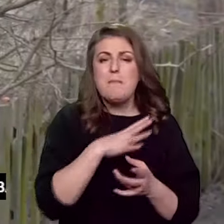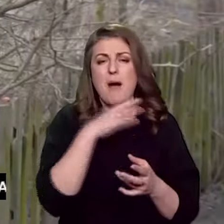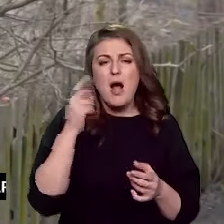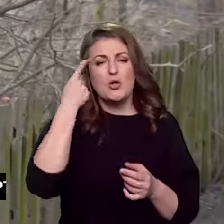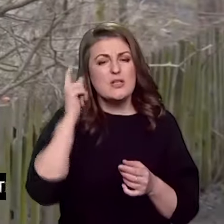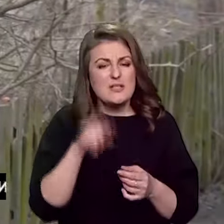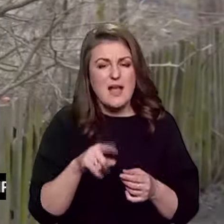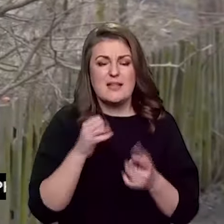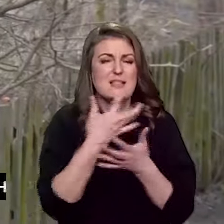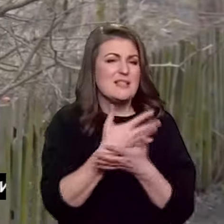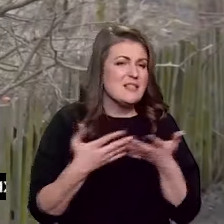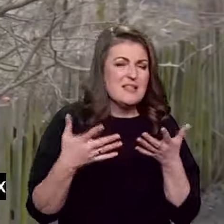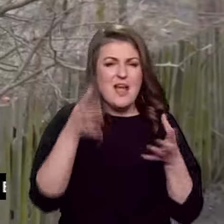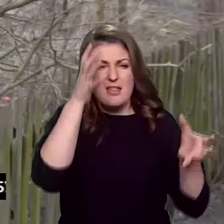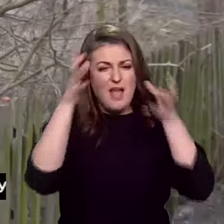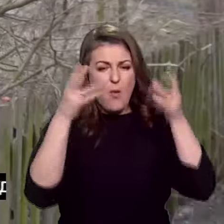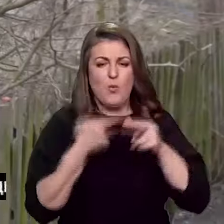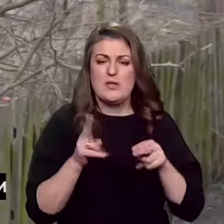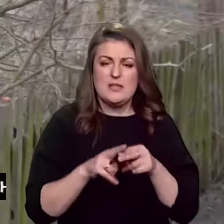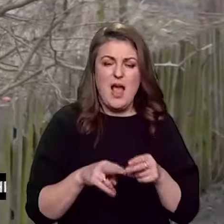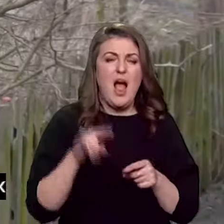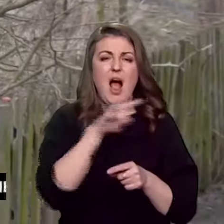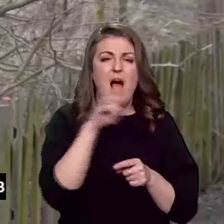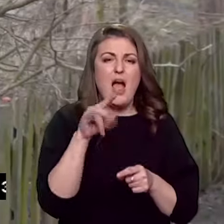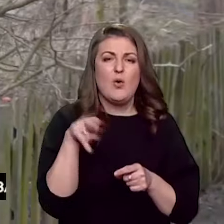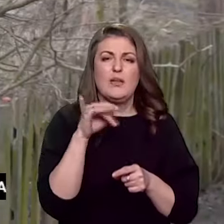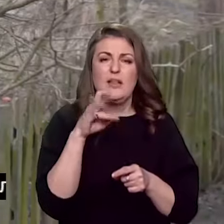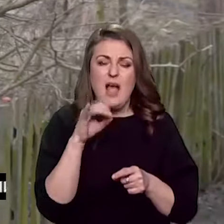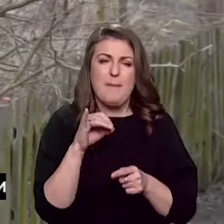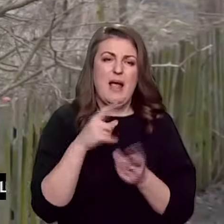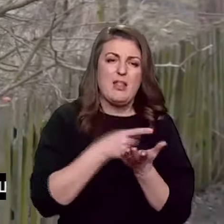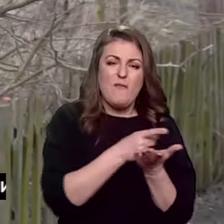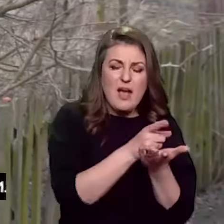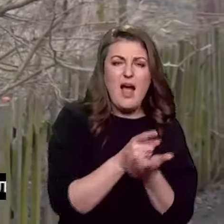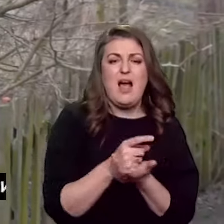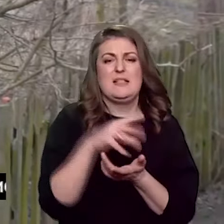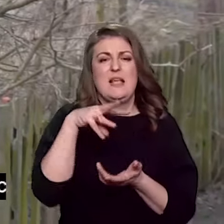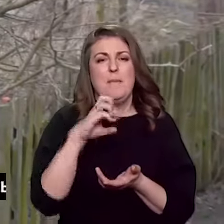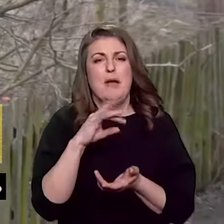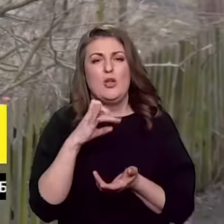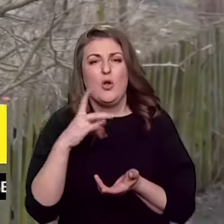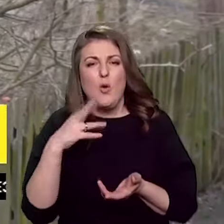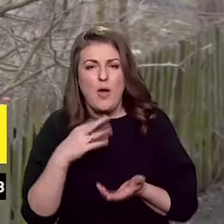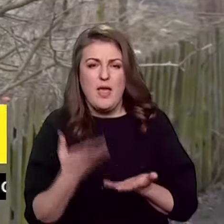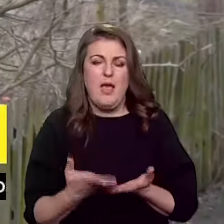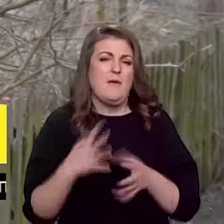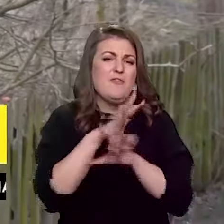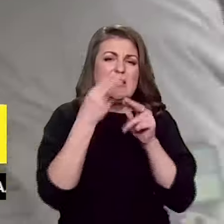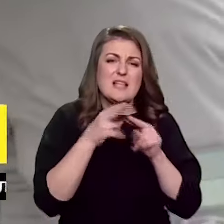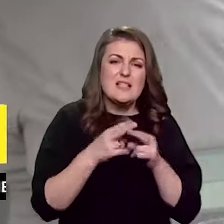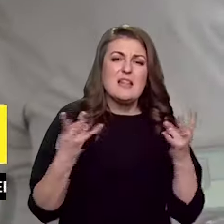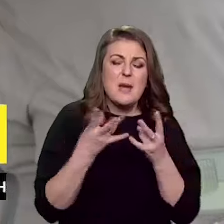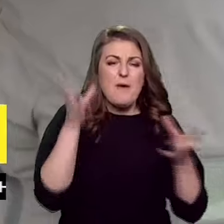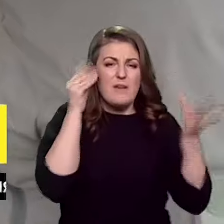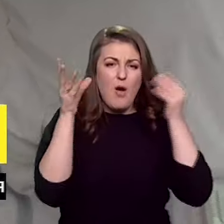багато знати з різних наук. Це аеродинаміка, навігація, метеорологія. Тобто і все це